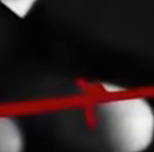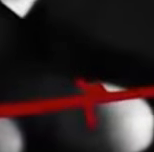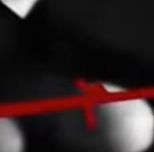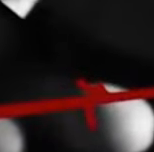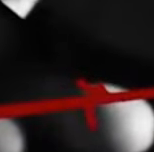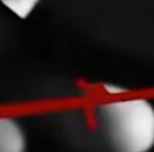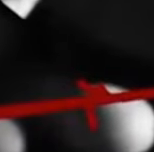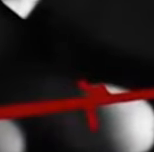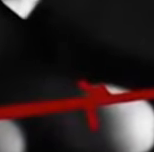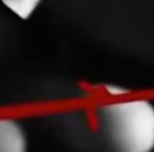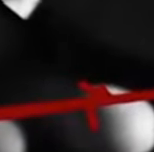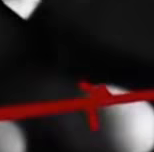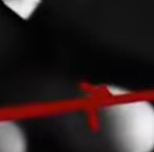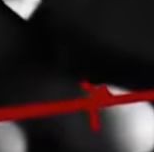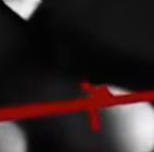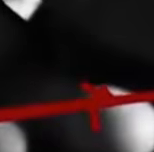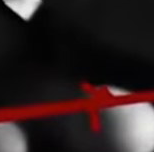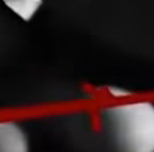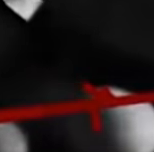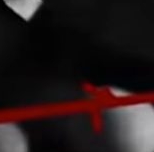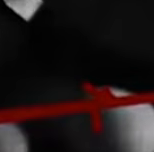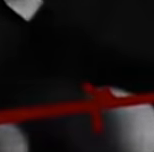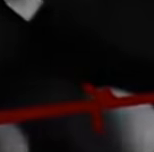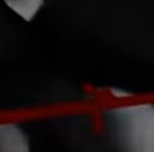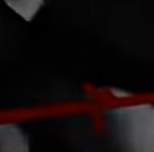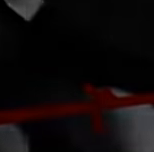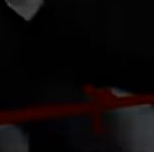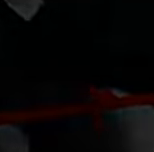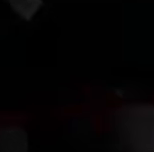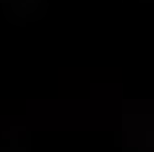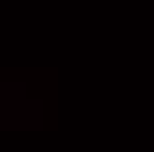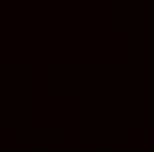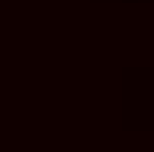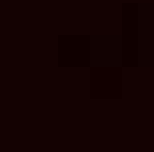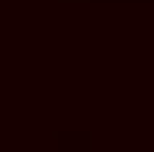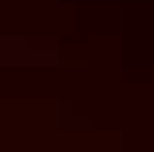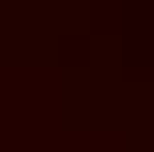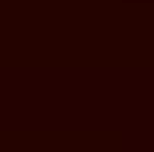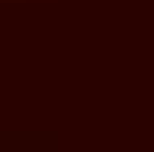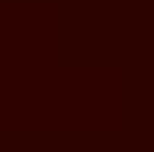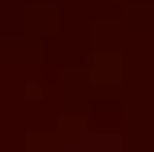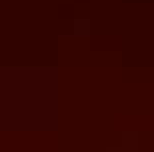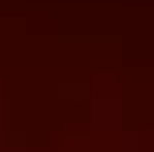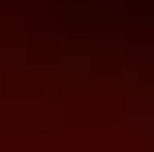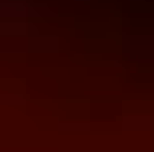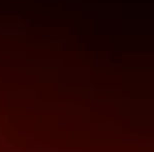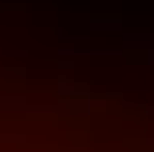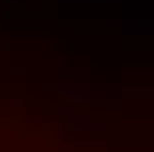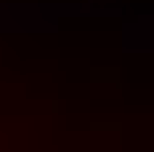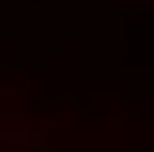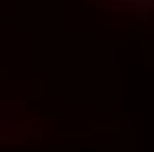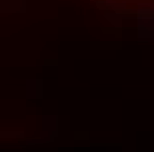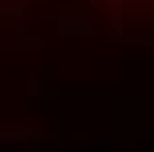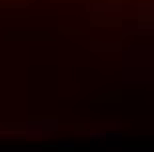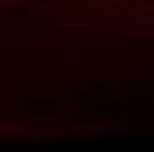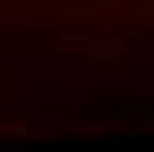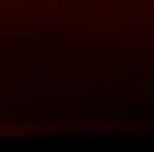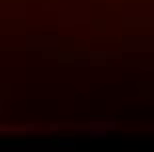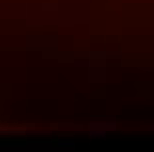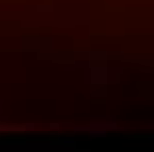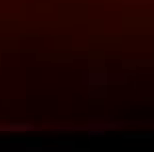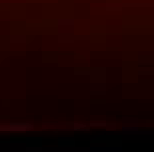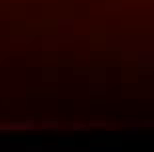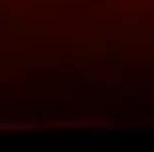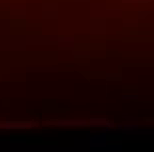But we did not know who was being killed. Kabilang sa mga biktima ng human rights violation, si Eta